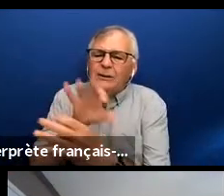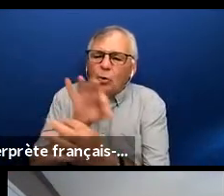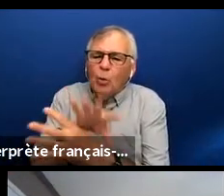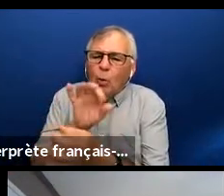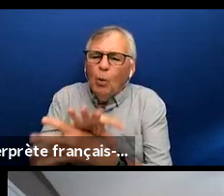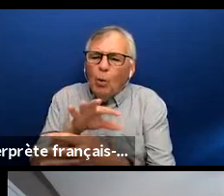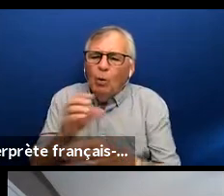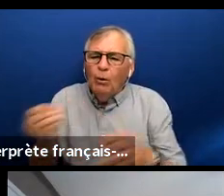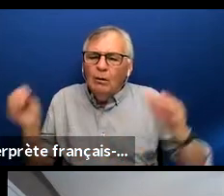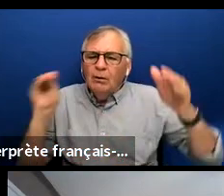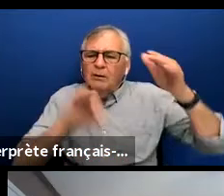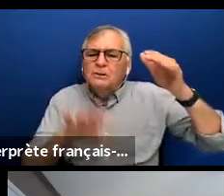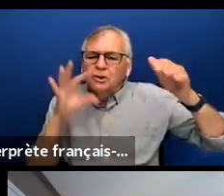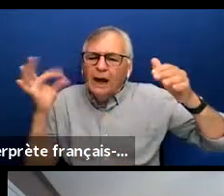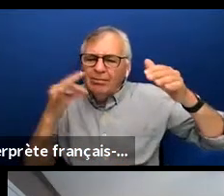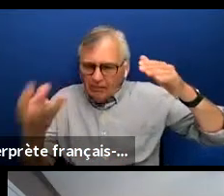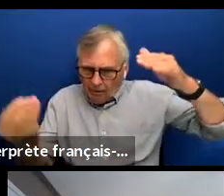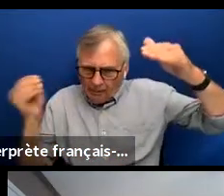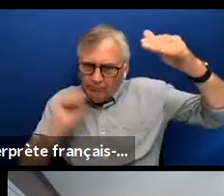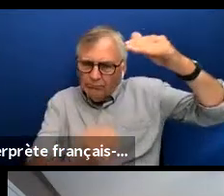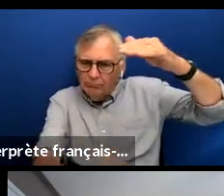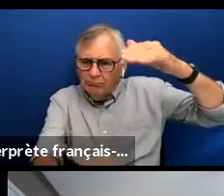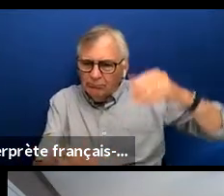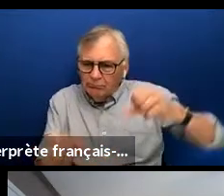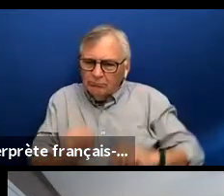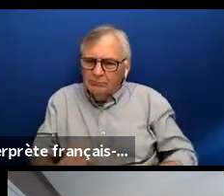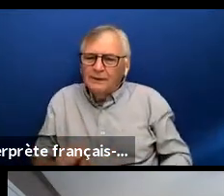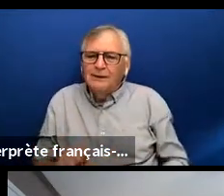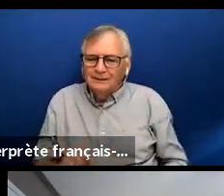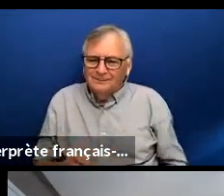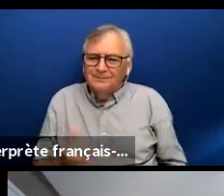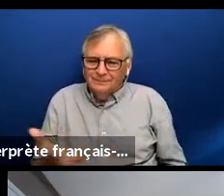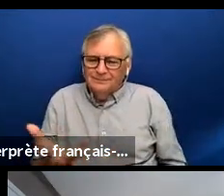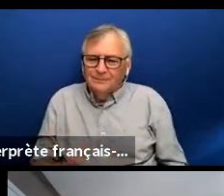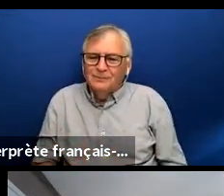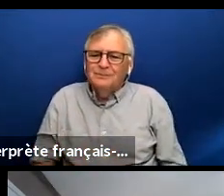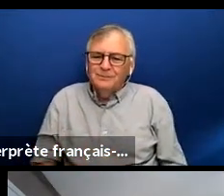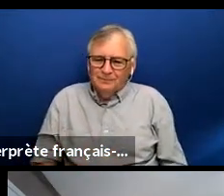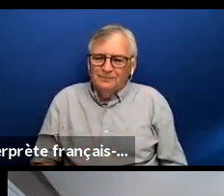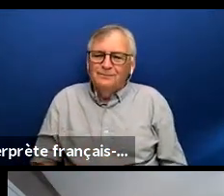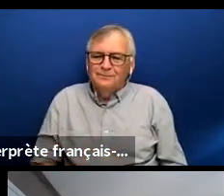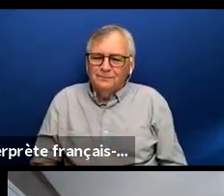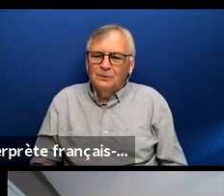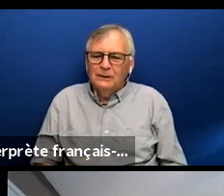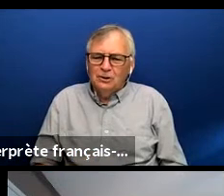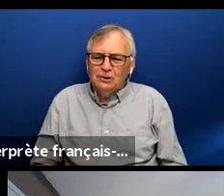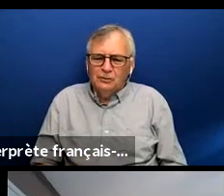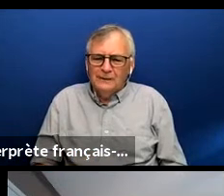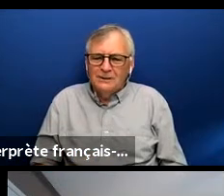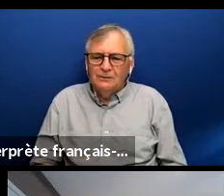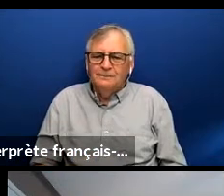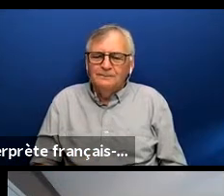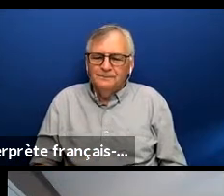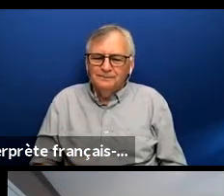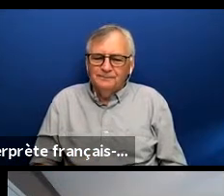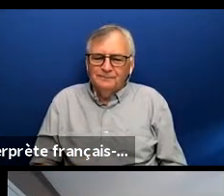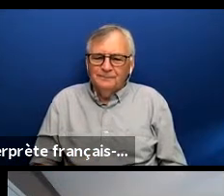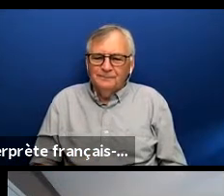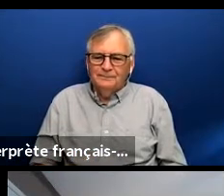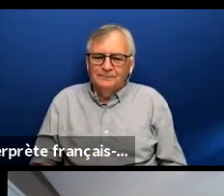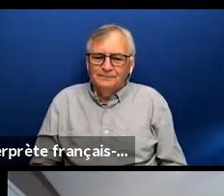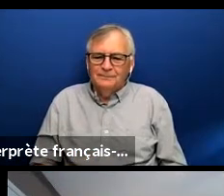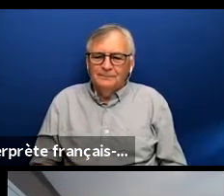dans la boîte de clavardage pour que les gens puissent le remplir tout de suite? Et oui, pendant que Tara fait ça,